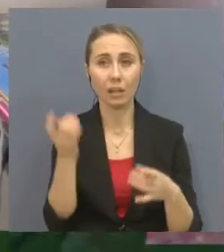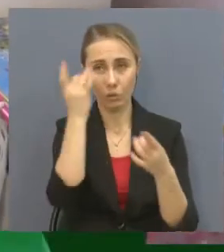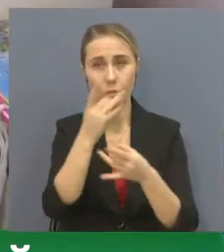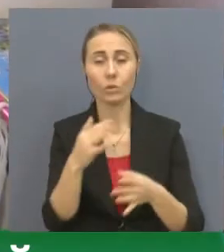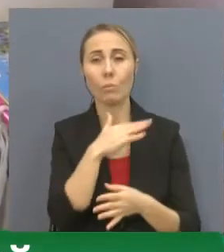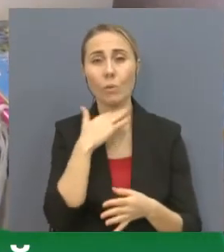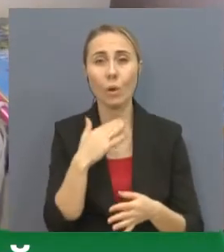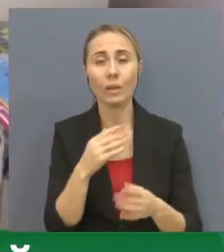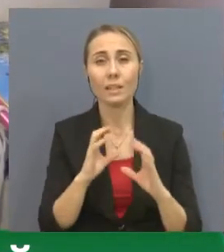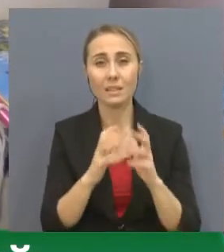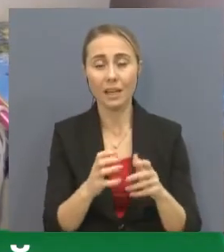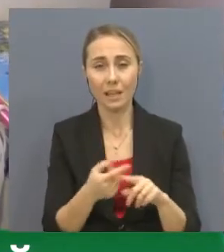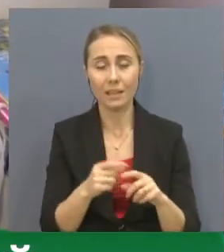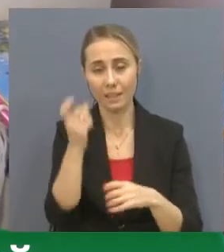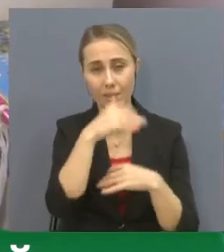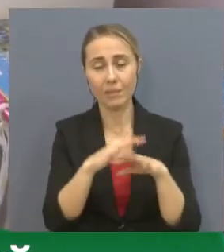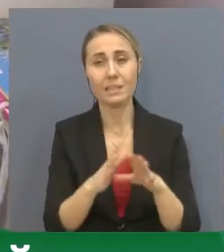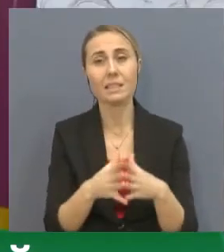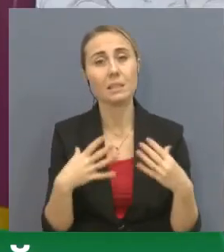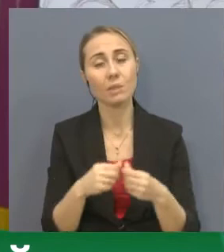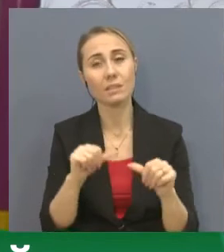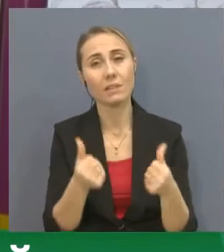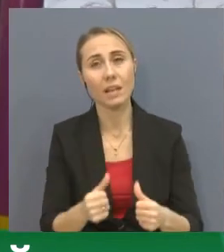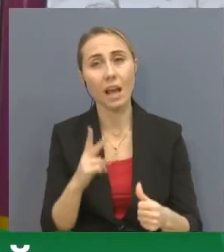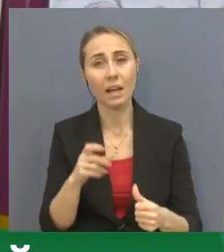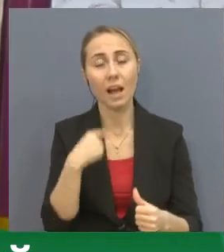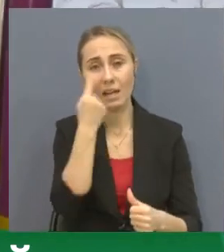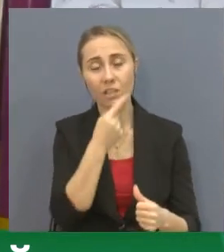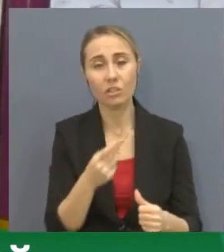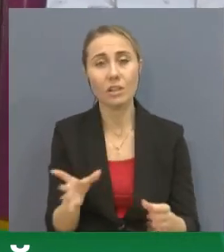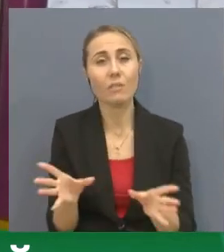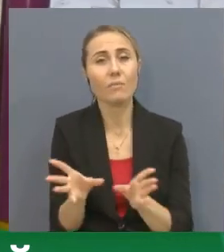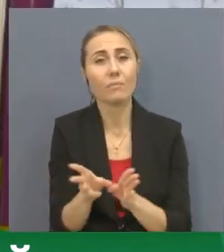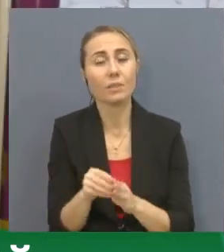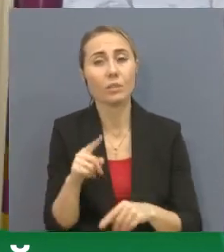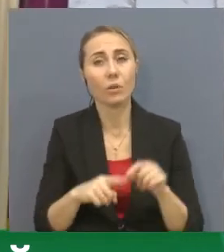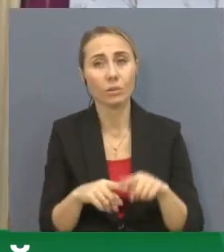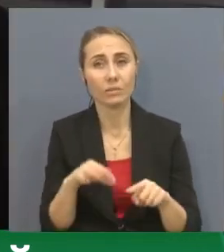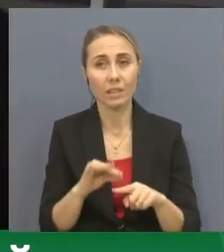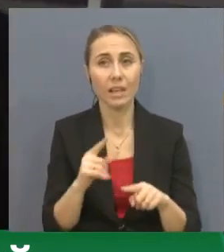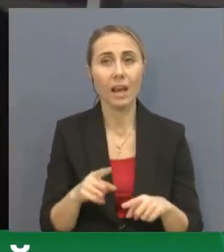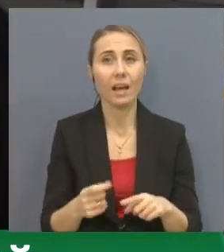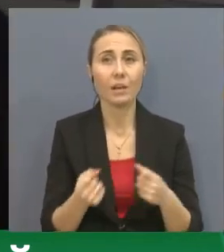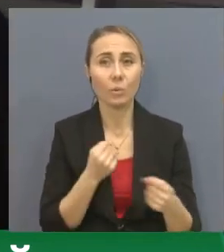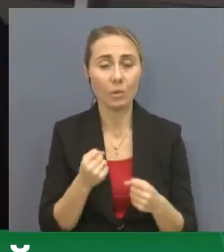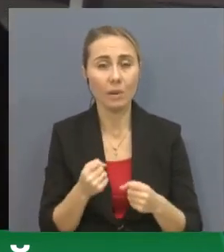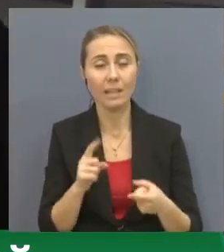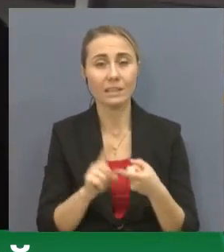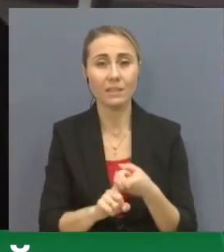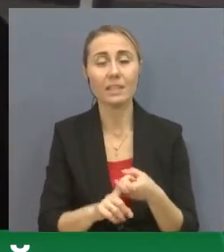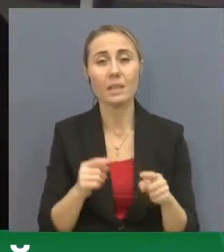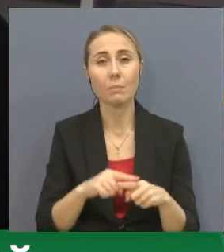стран семейные праздники призваны формировать детей как личность и сближать родственников а главной изумлять связи между поколениями